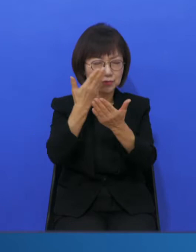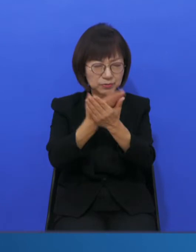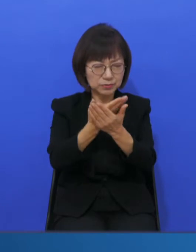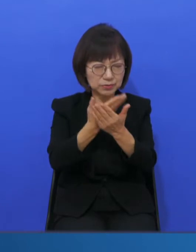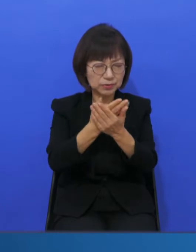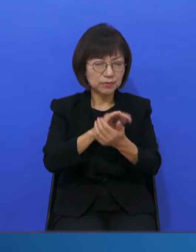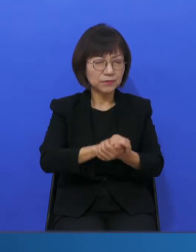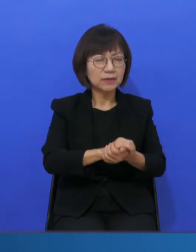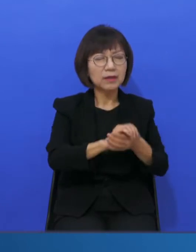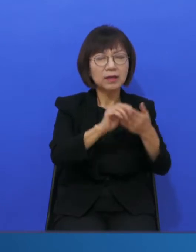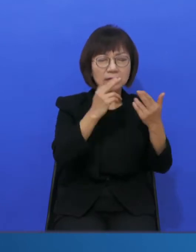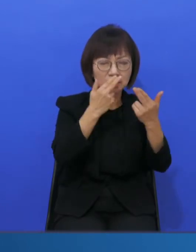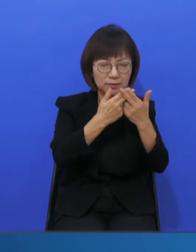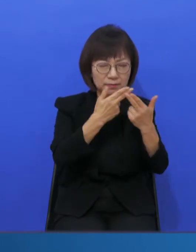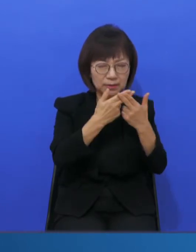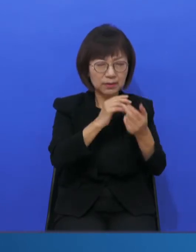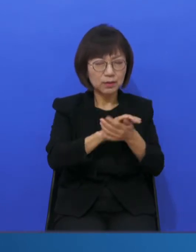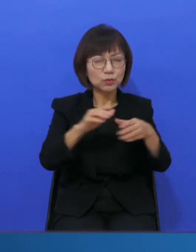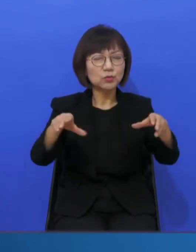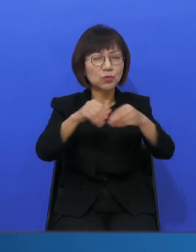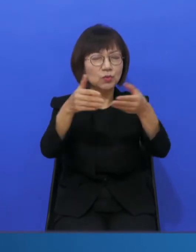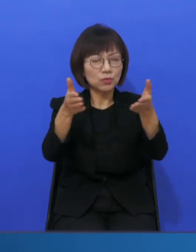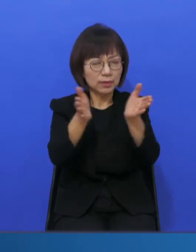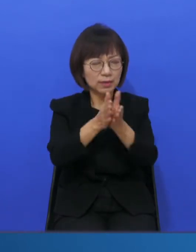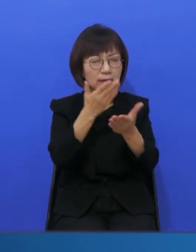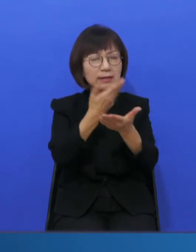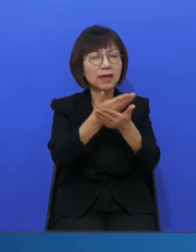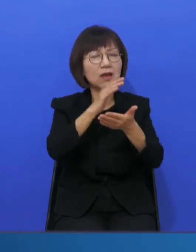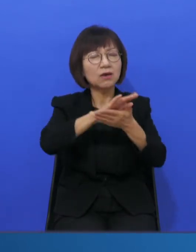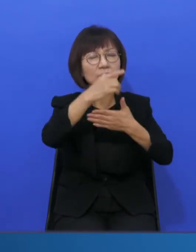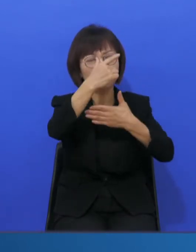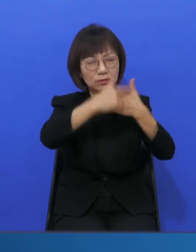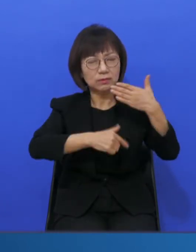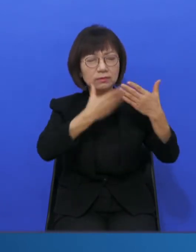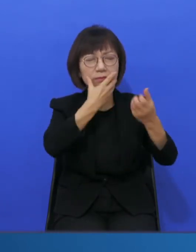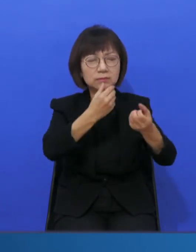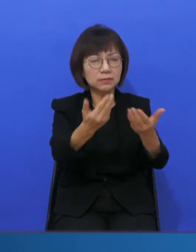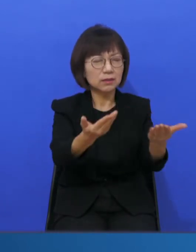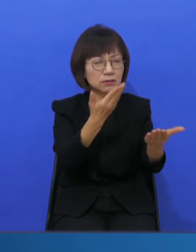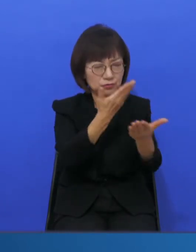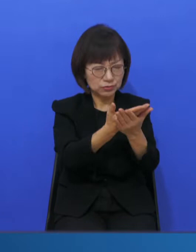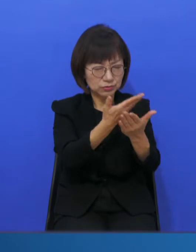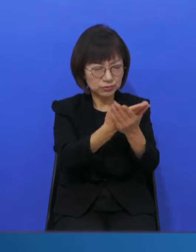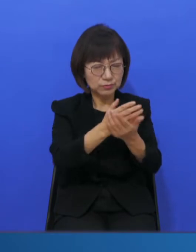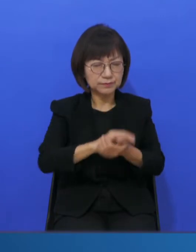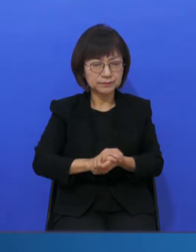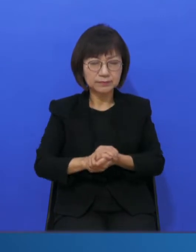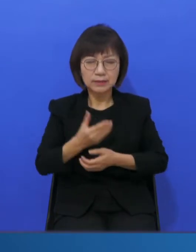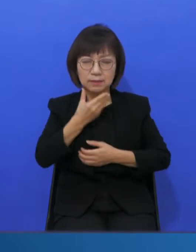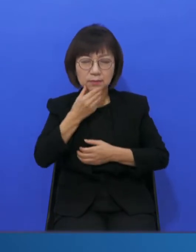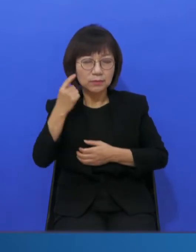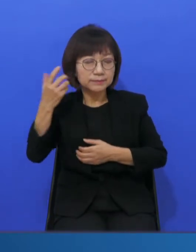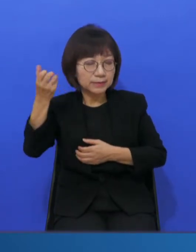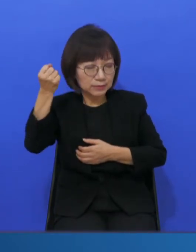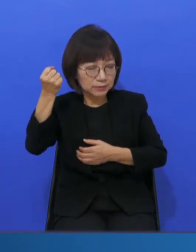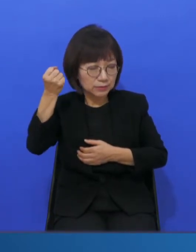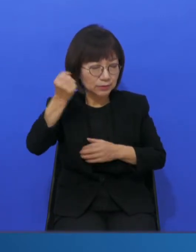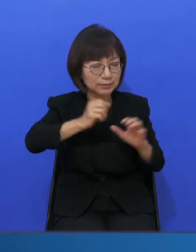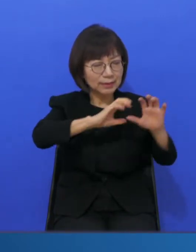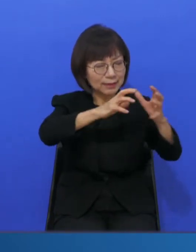협회와 총회와 개혁교단을 축복하시고 이 복음 가지고 온 나라의 교회와